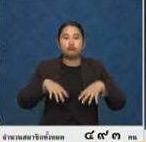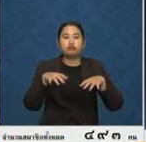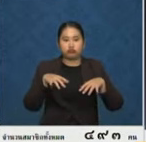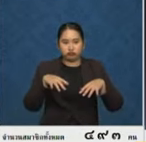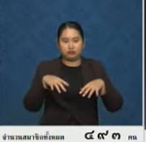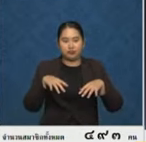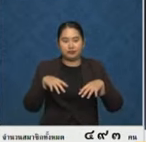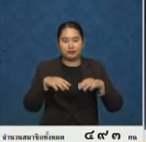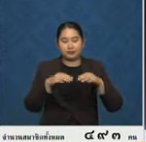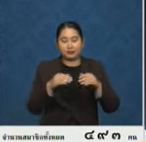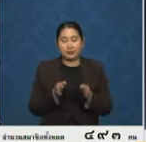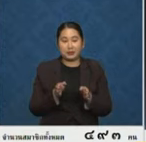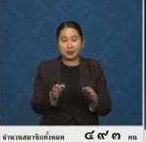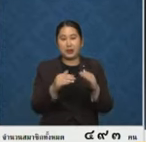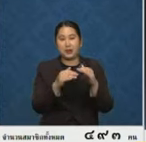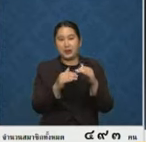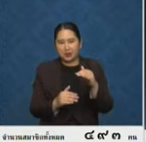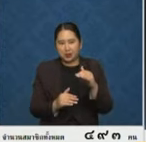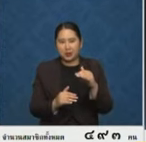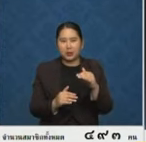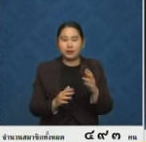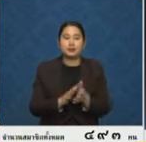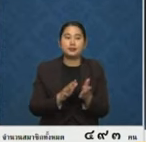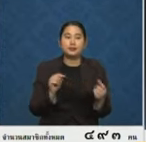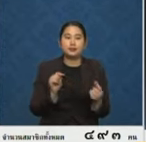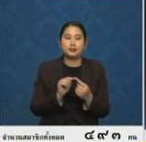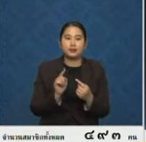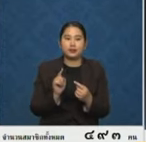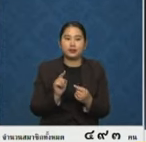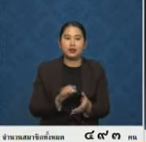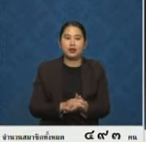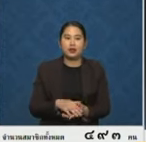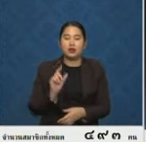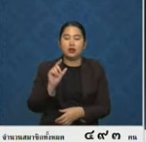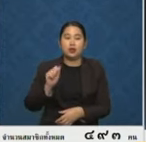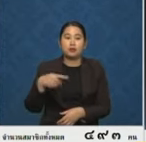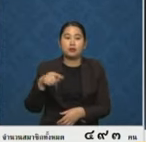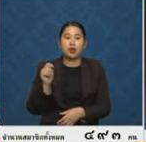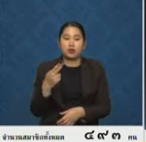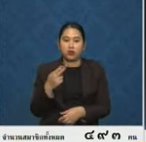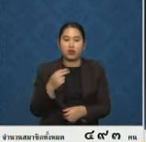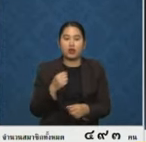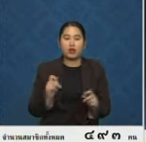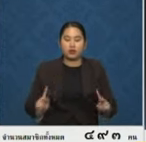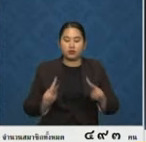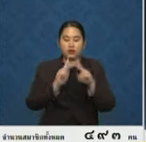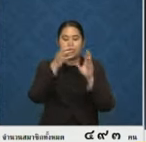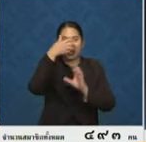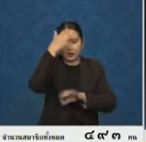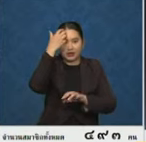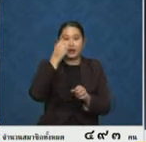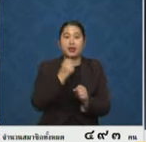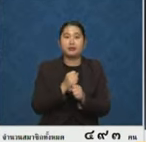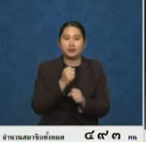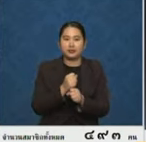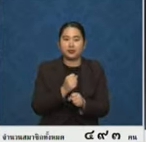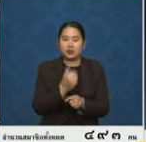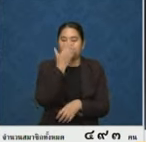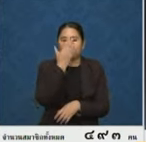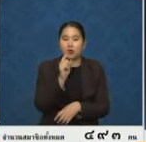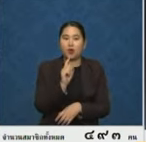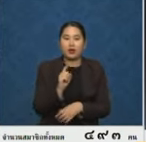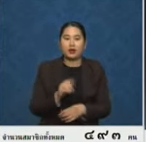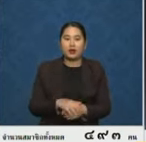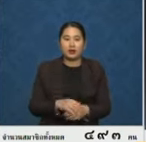ก็เป็นถนนที่ต่ำมากและเป็นถนนของกรมส่งเสริมปกครองส่วนท้องถิ่นกระทรวงมหาดไทยนะคะเนื่องจากว่า